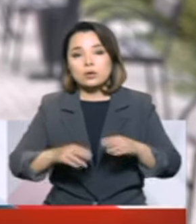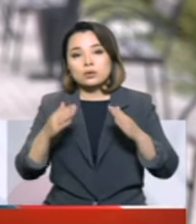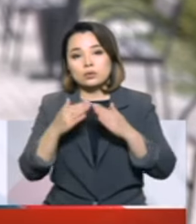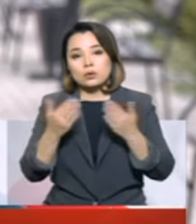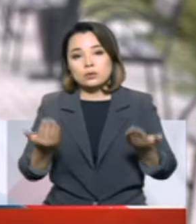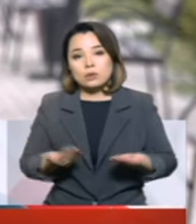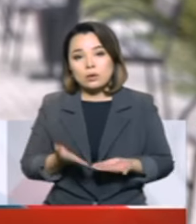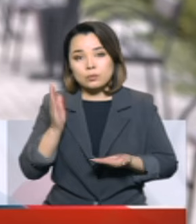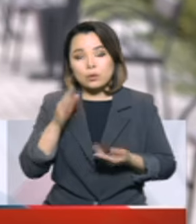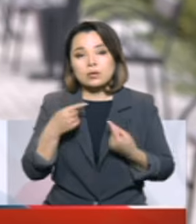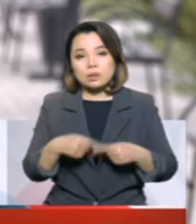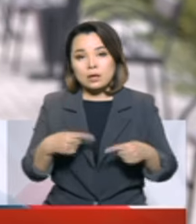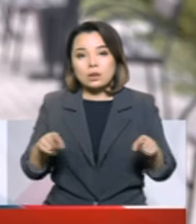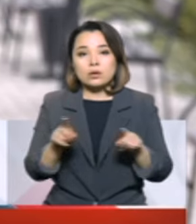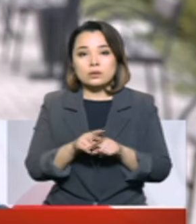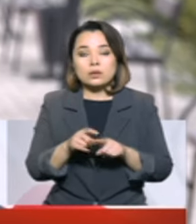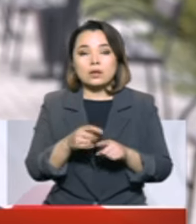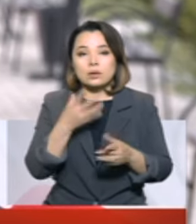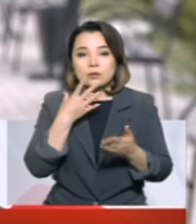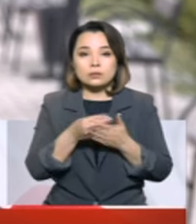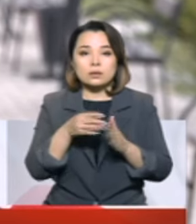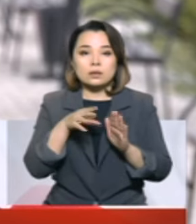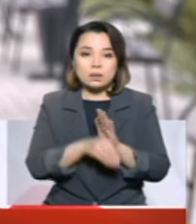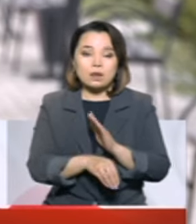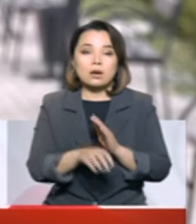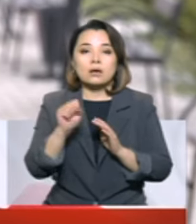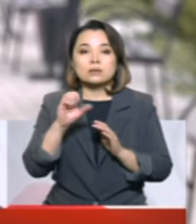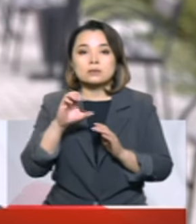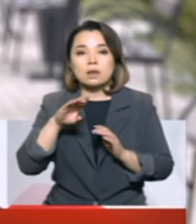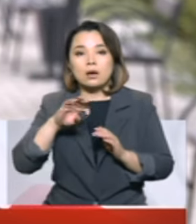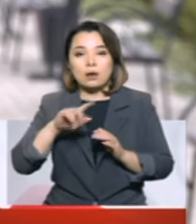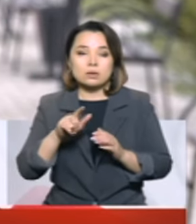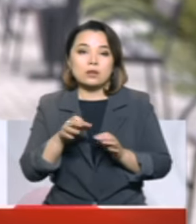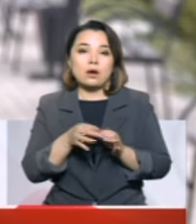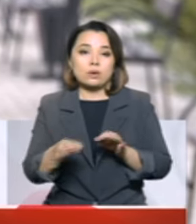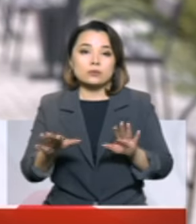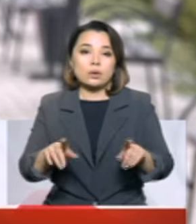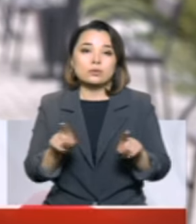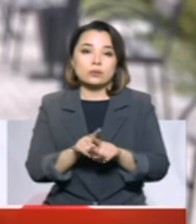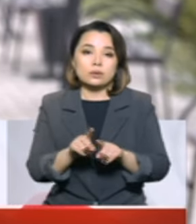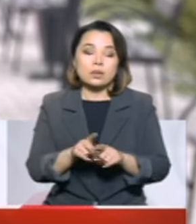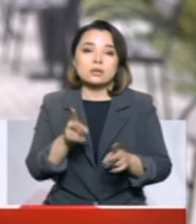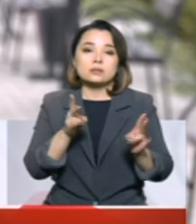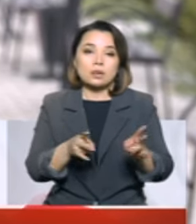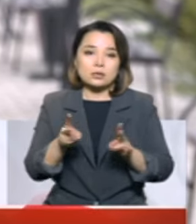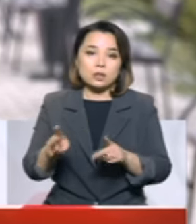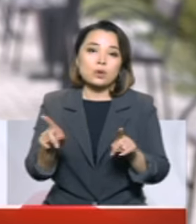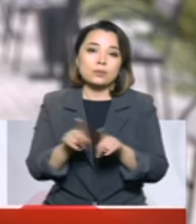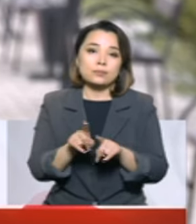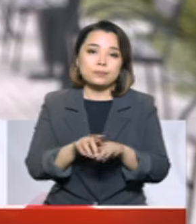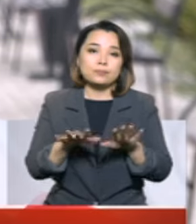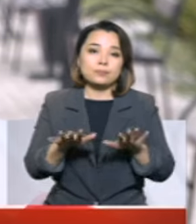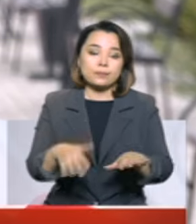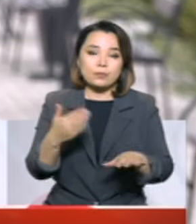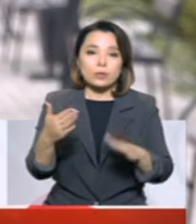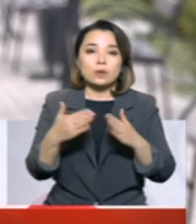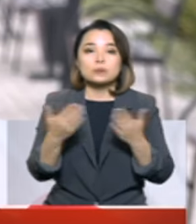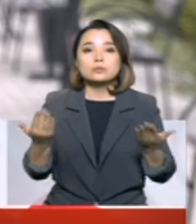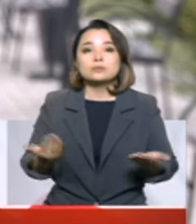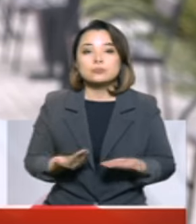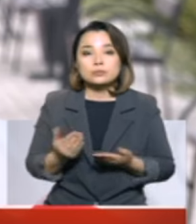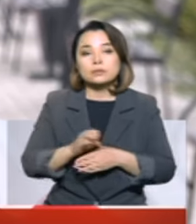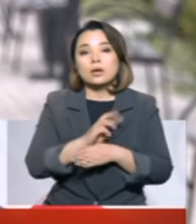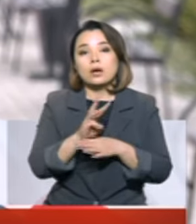басқа біздің өңірлерде Астрахан ауданында осындай зардап шеккендерге